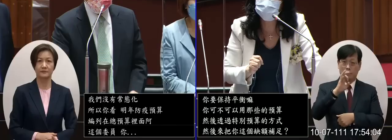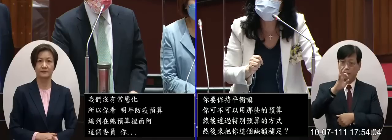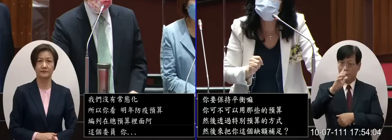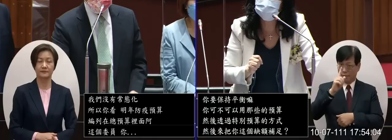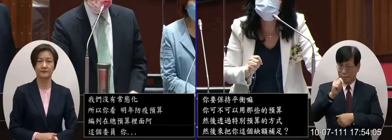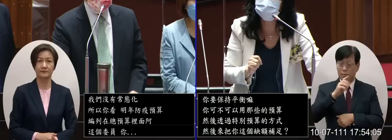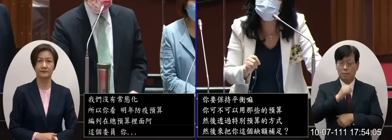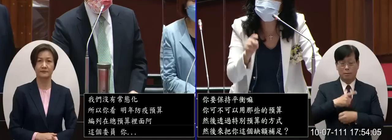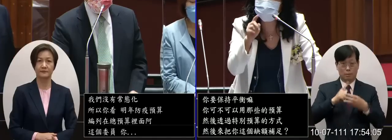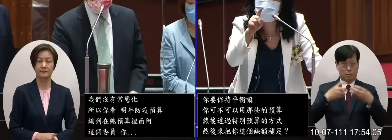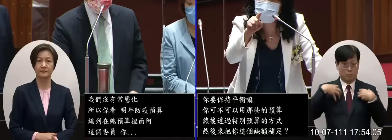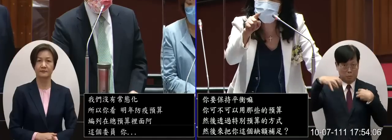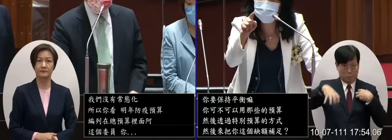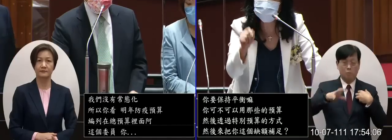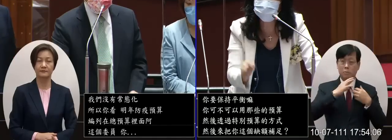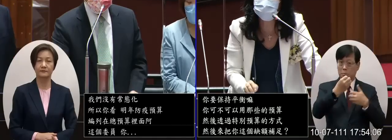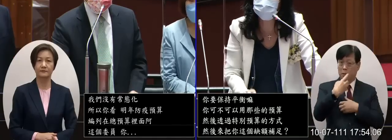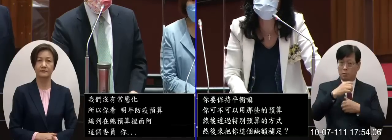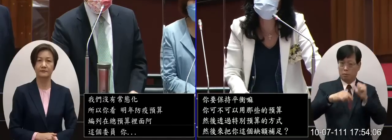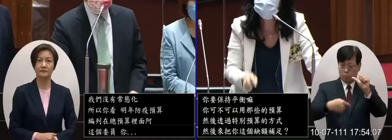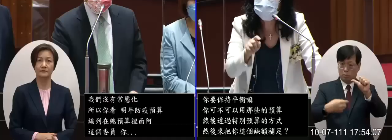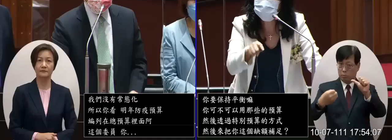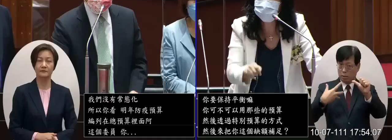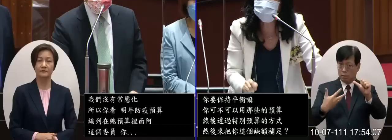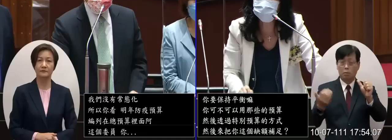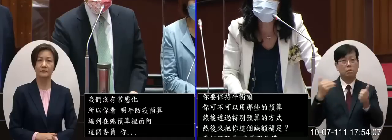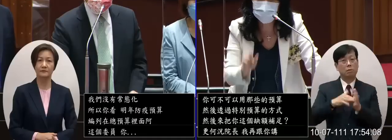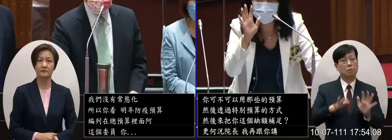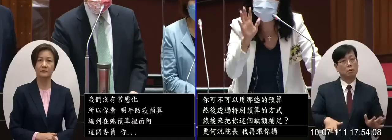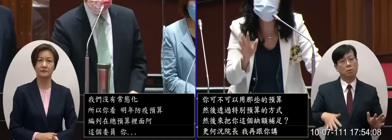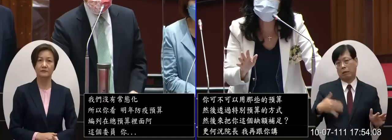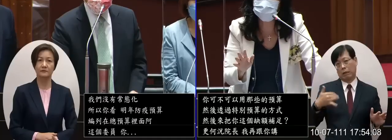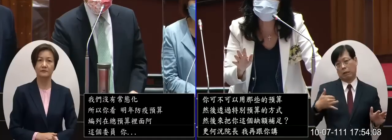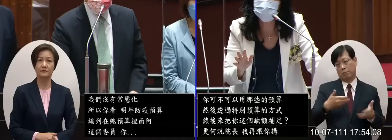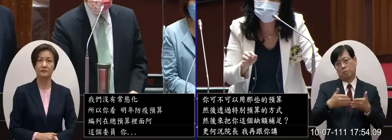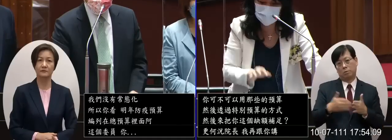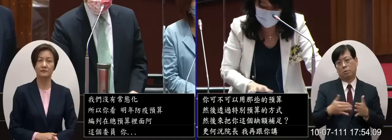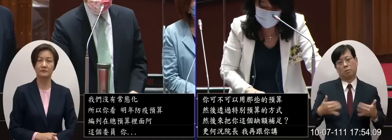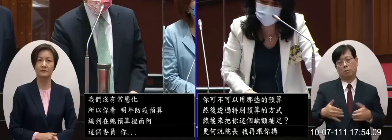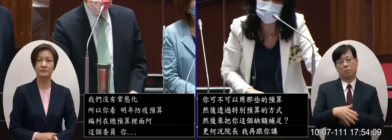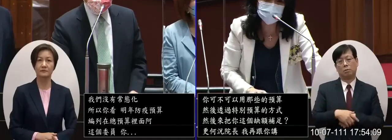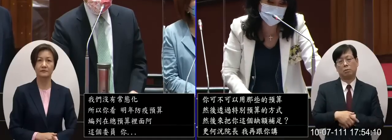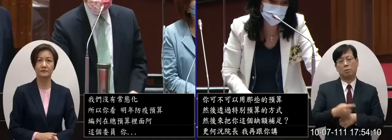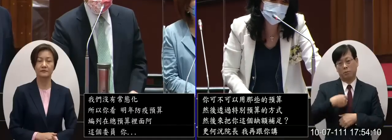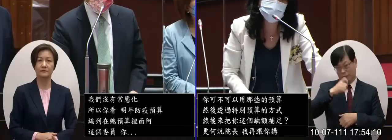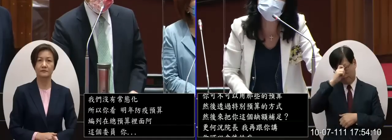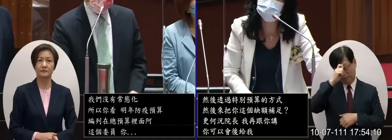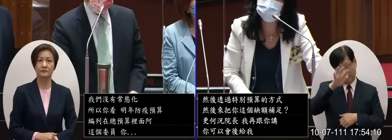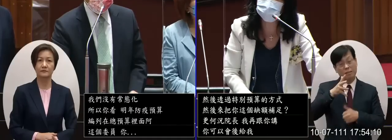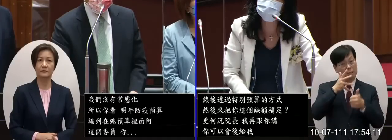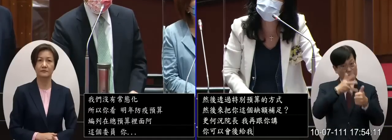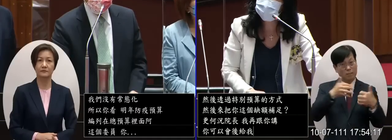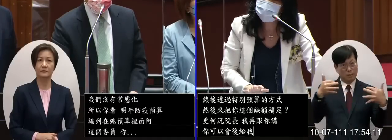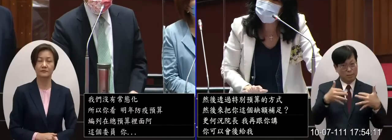的这个主管机关是谁，你答应我5月1号给我，到今天为止我还没收到了哈。但我会希望今天